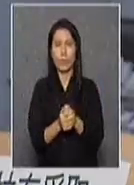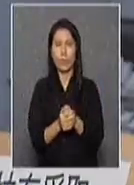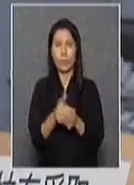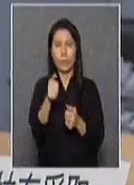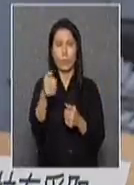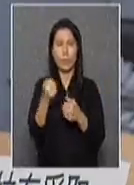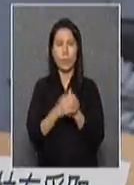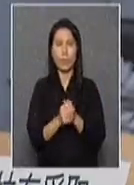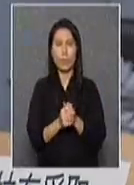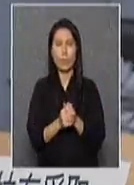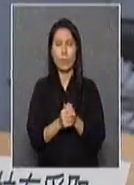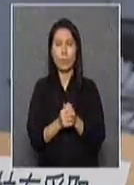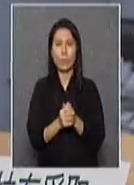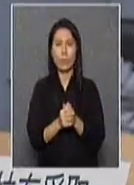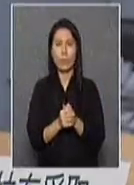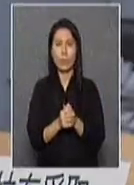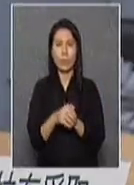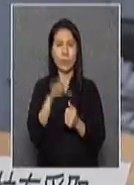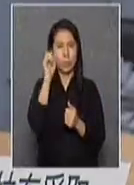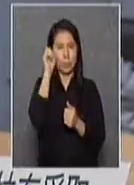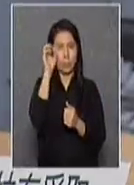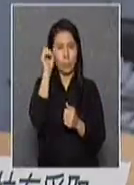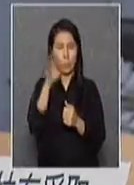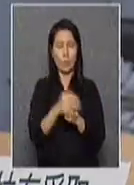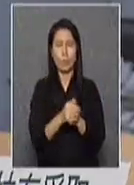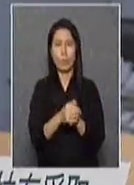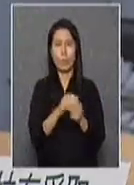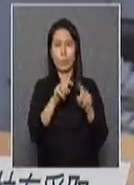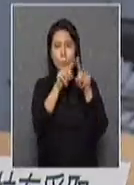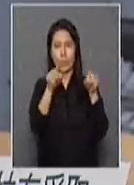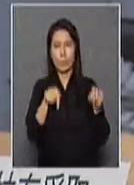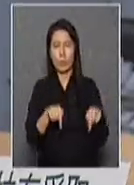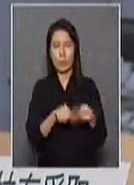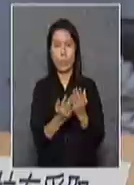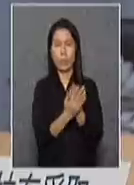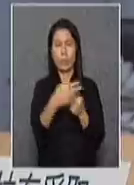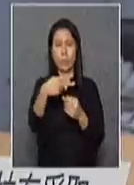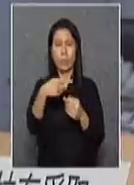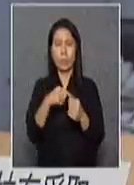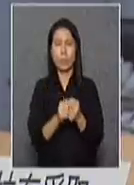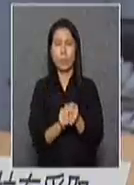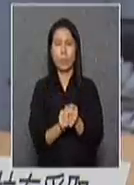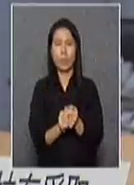席，我動議載列於講稿附錄二的第